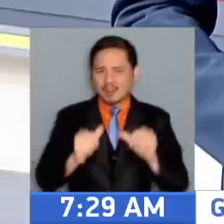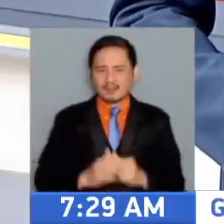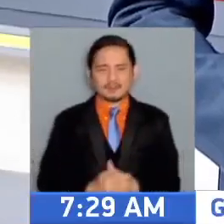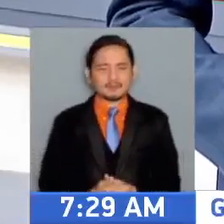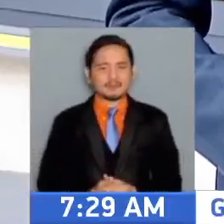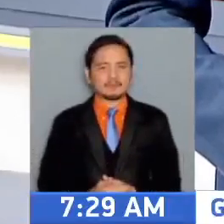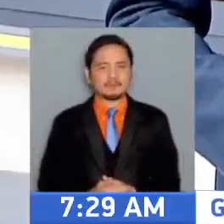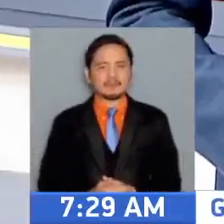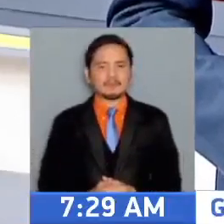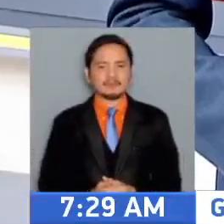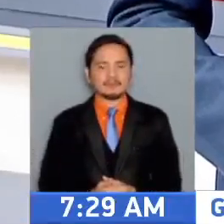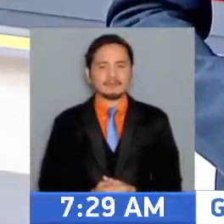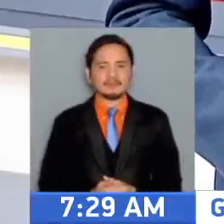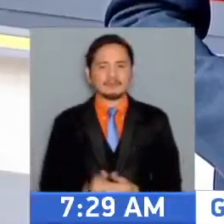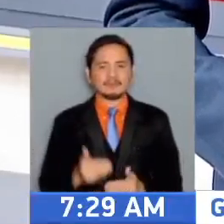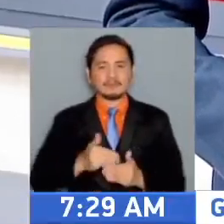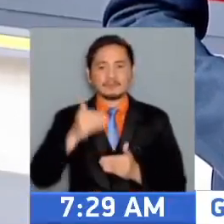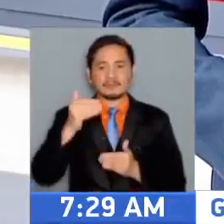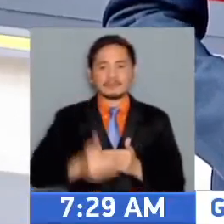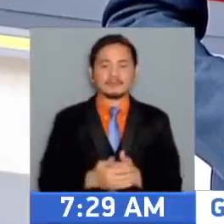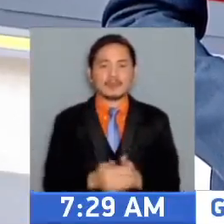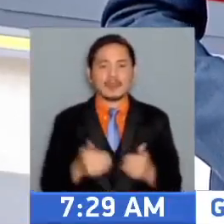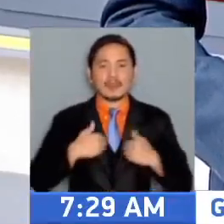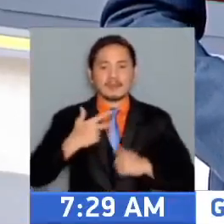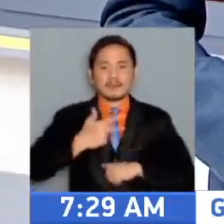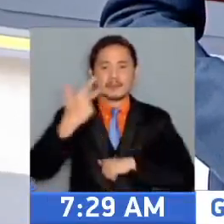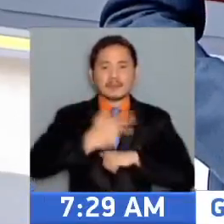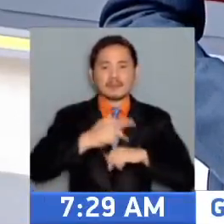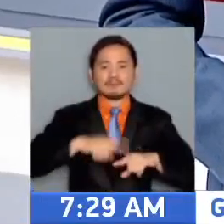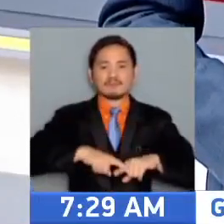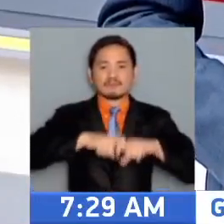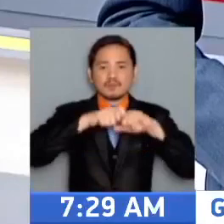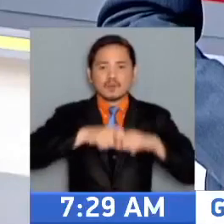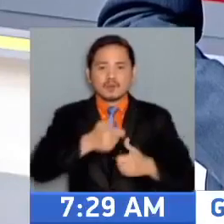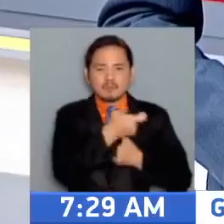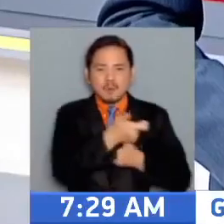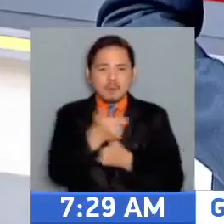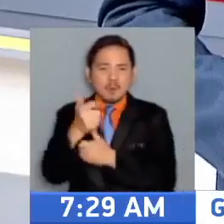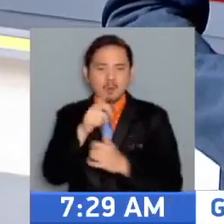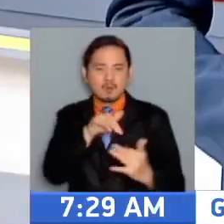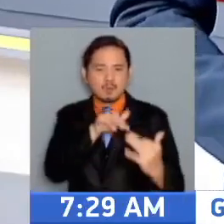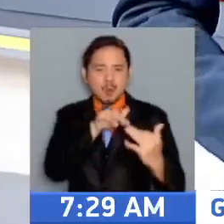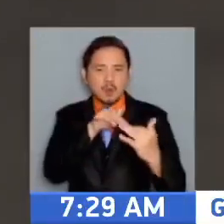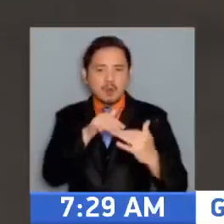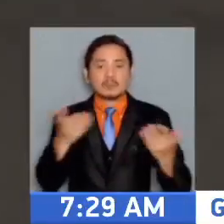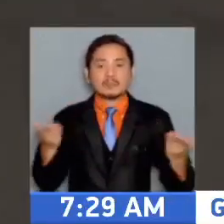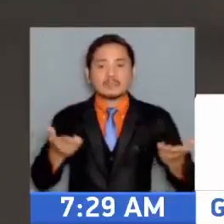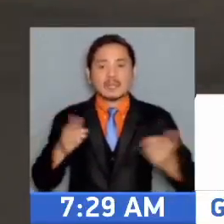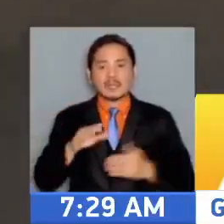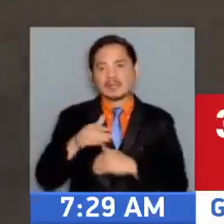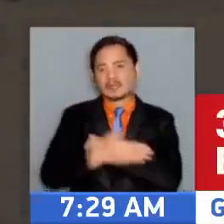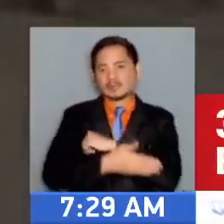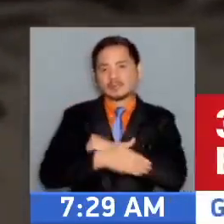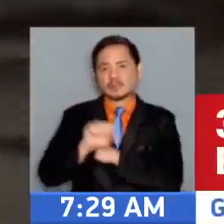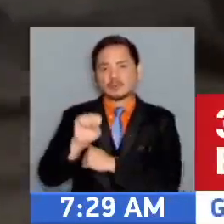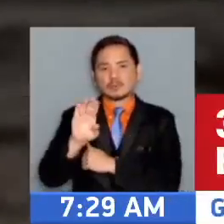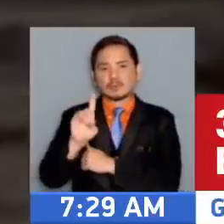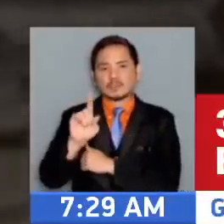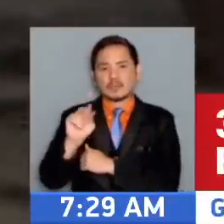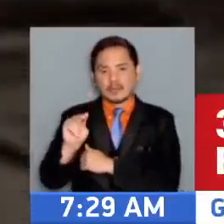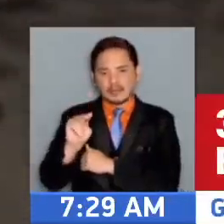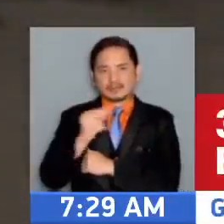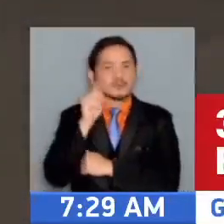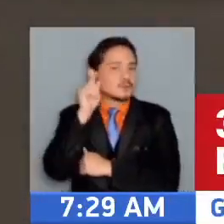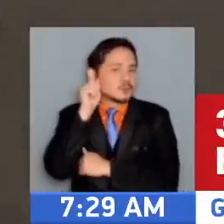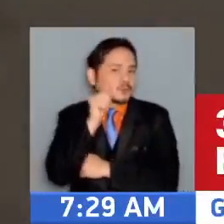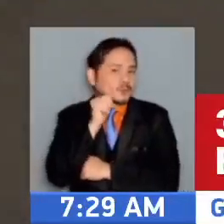Pumayag sa tatlong araw ng ceasefire ang paramilitary rapid support forces sa Sudan. Ang Amerika ang mamamagitan habang naka-ceasefire